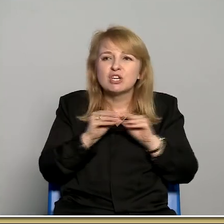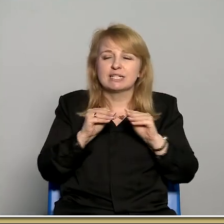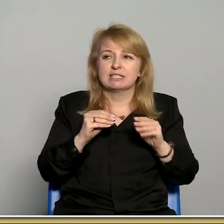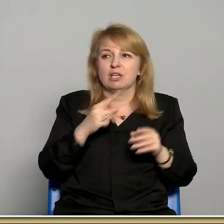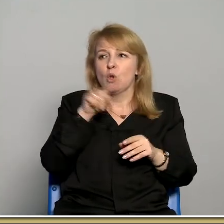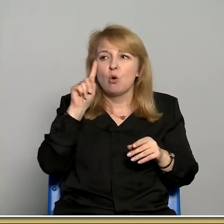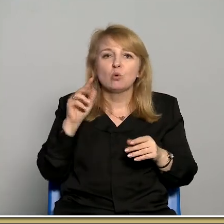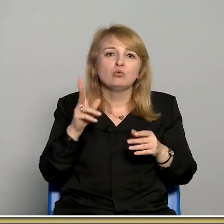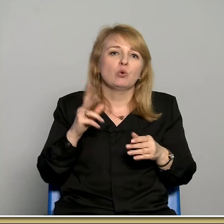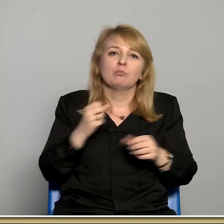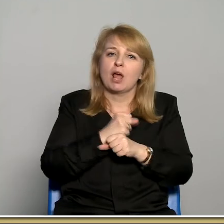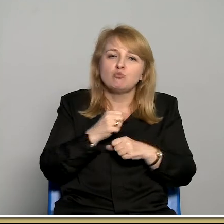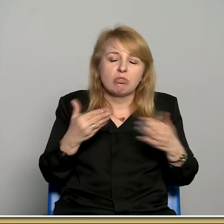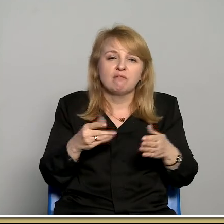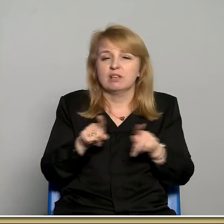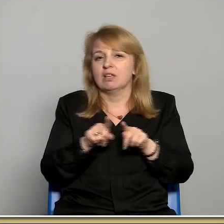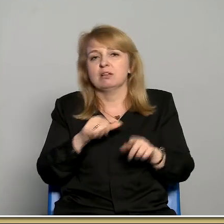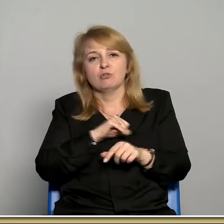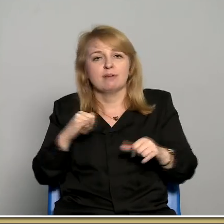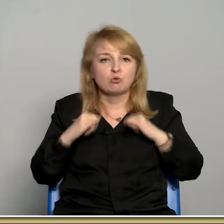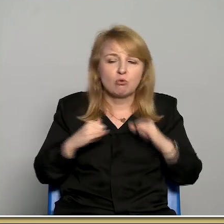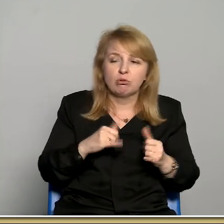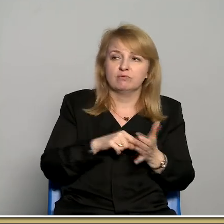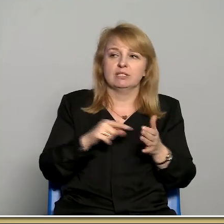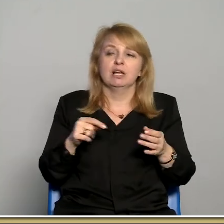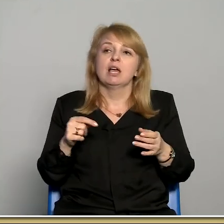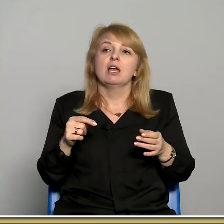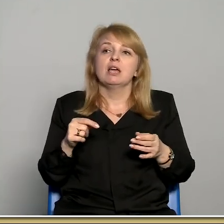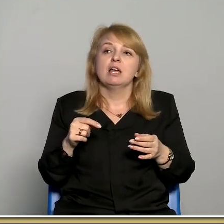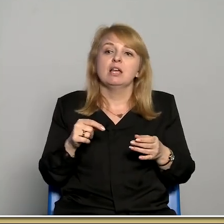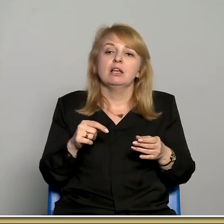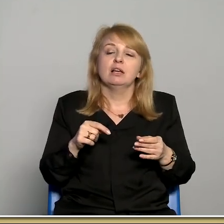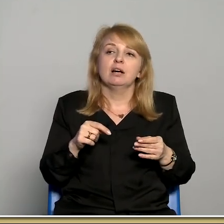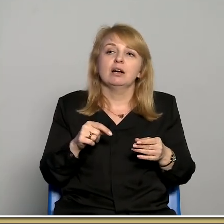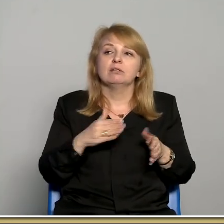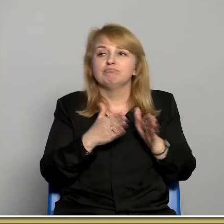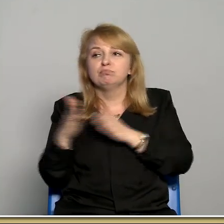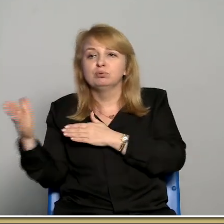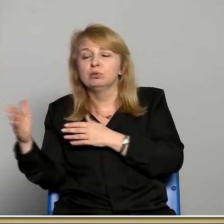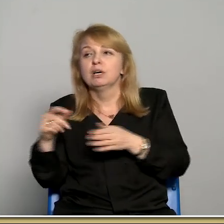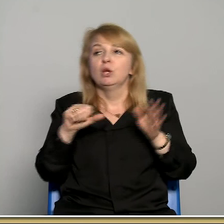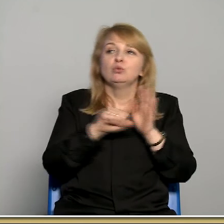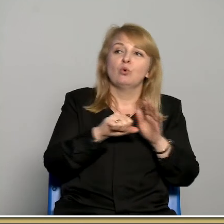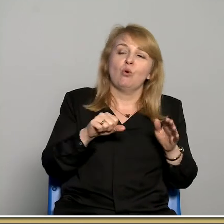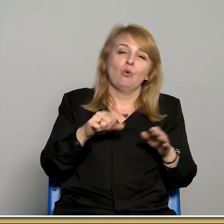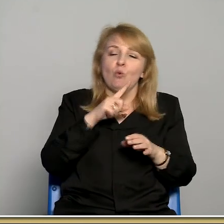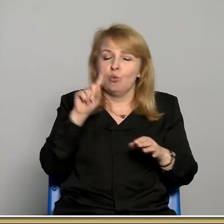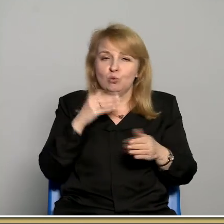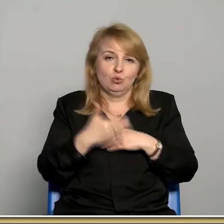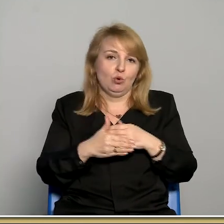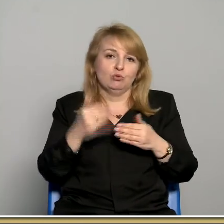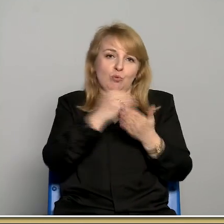od przedsiębiorców poczynając przez samorządowców, a na nauce kończąc w ramach